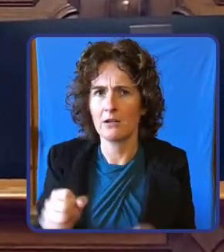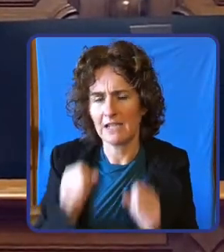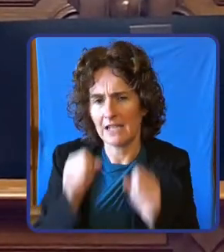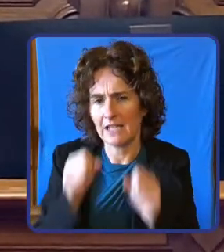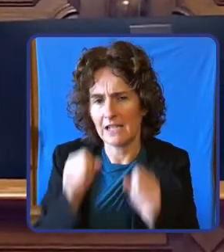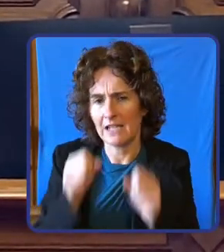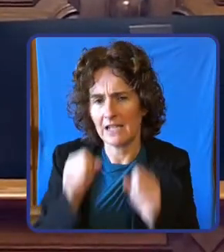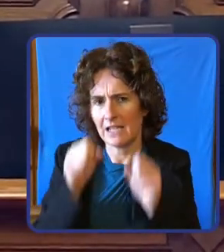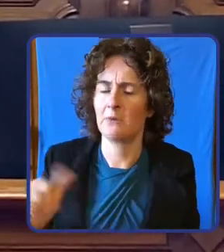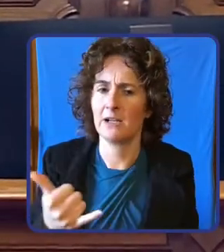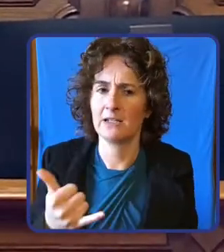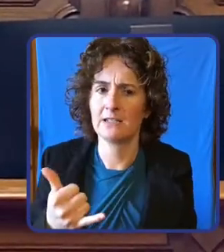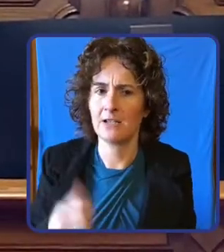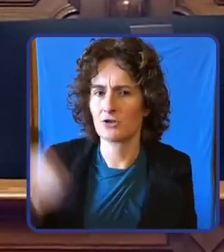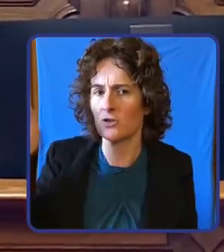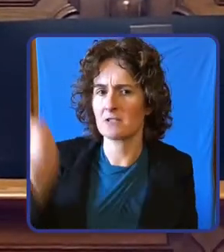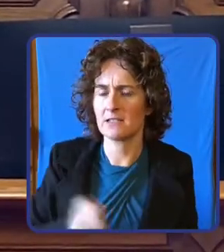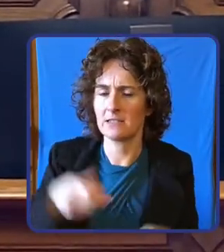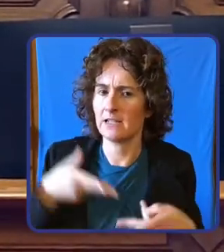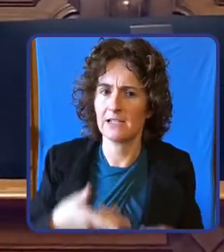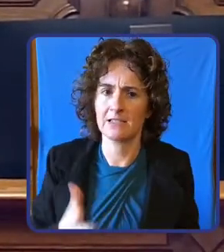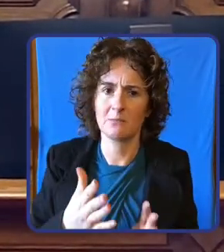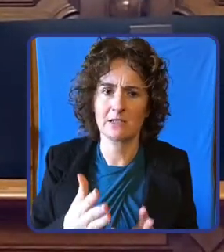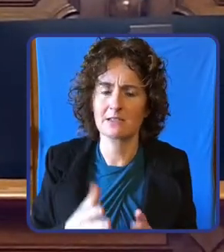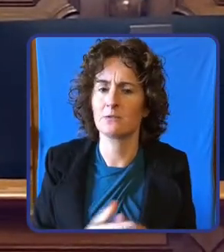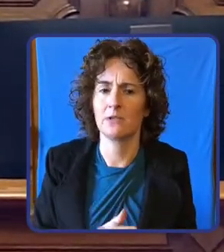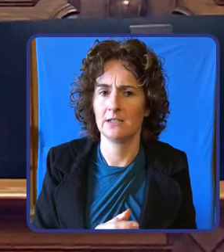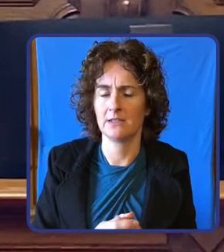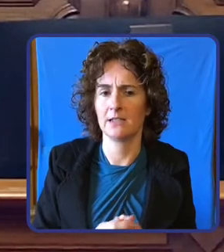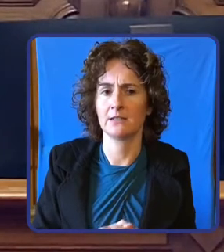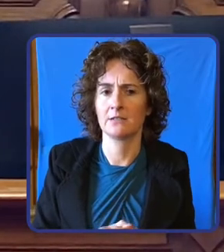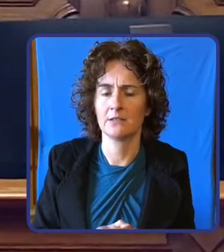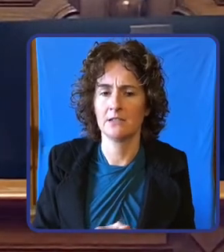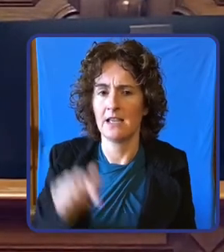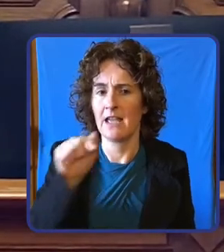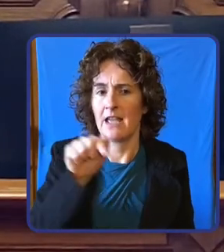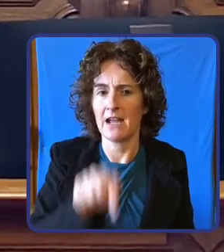majd megszületik. Ezt a napot önök nem várják.